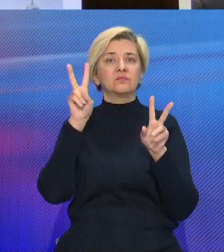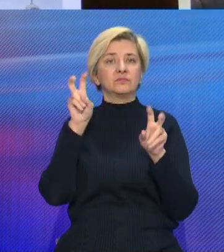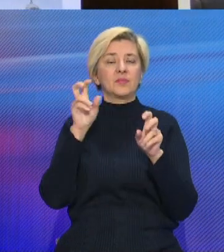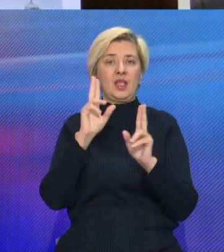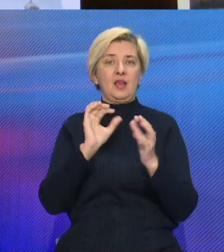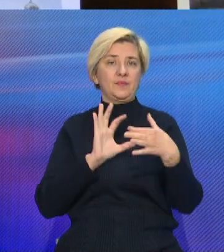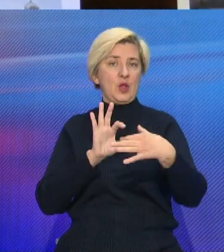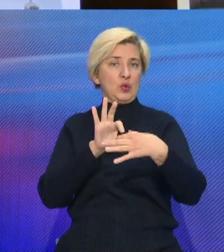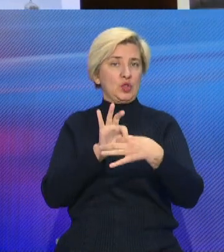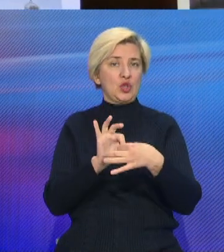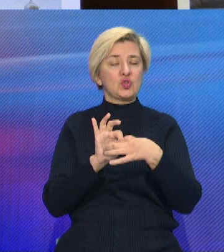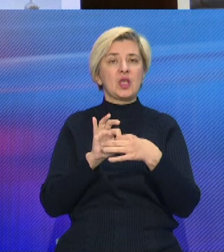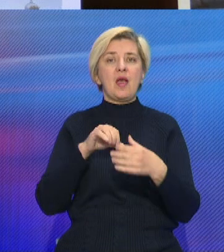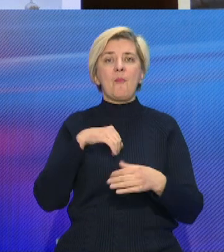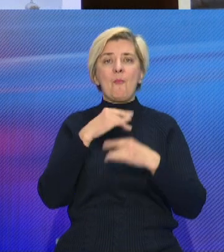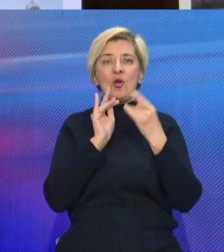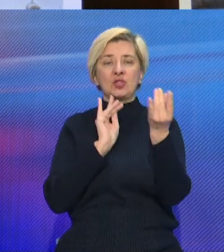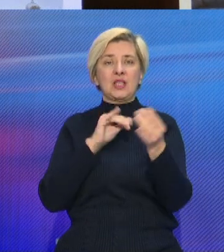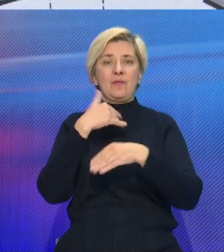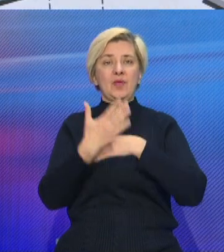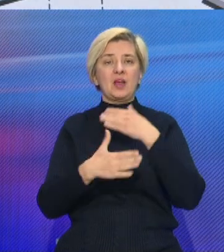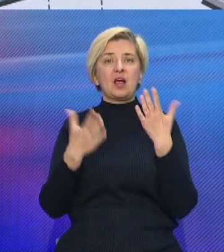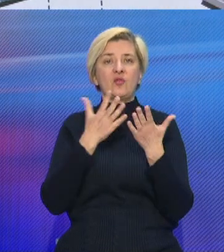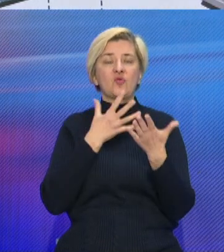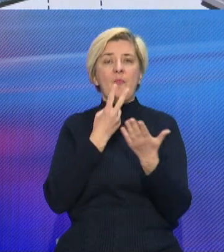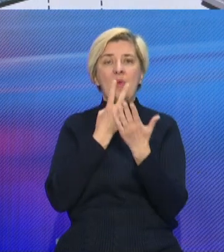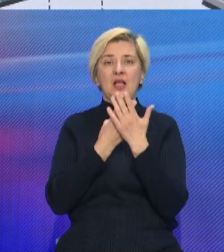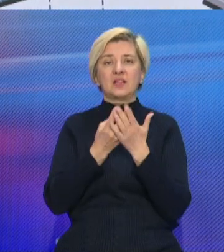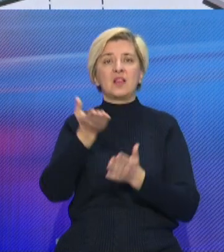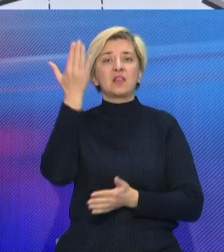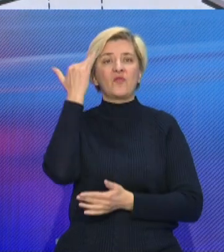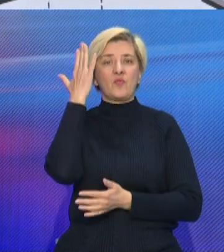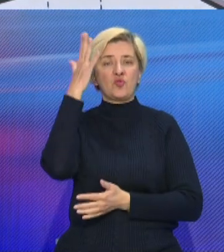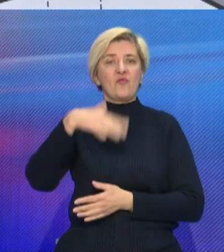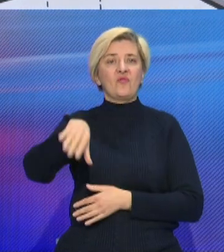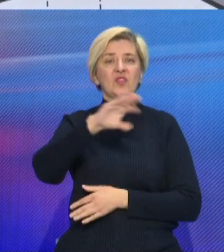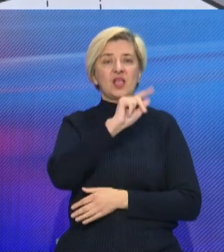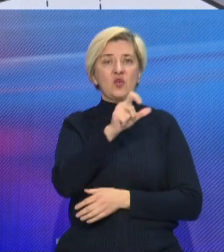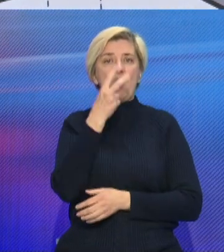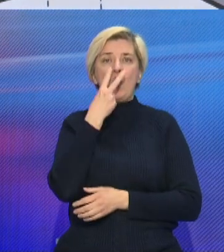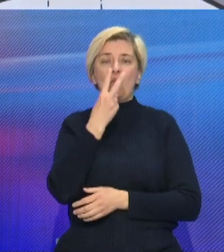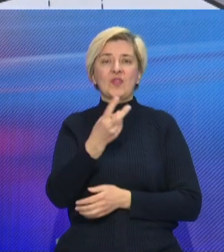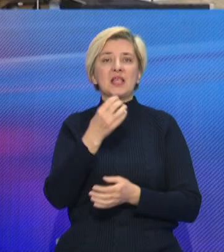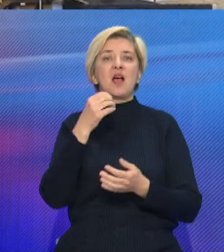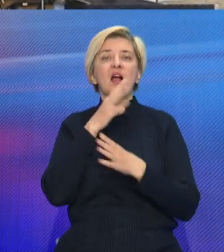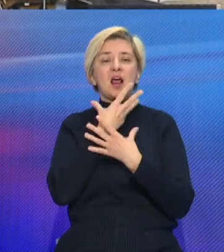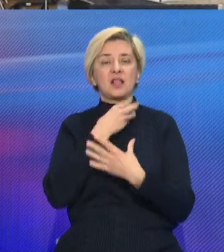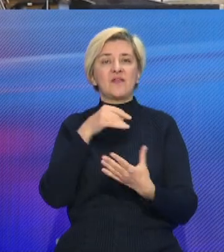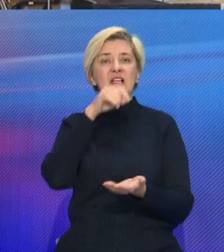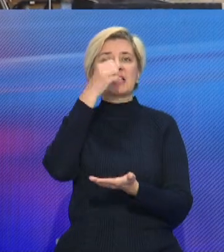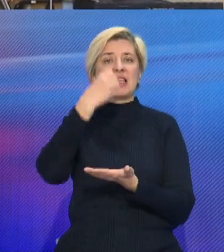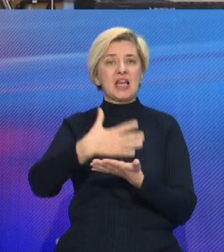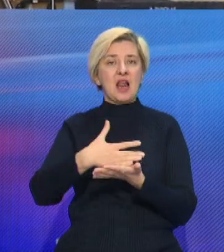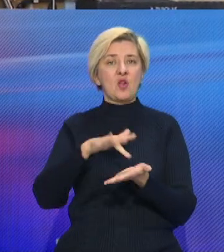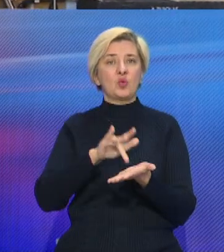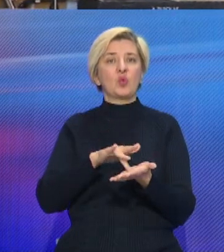вельмі сімвалічна, бо адлюстроўвае даўнюю мару ўсіх гродзенцаў – убачыць прыгожай цэнтральную гістарычную частку горада над